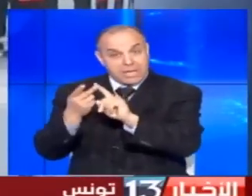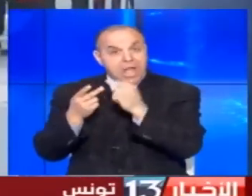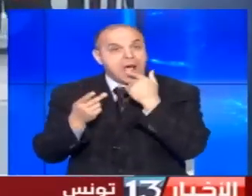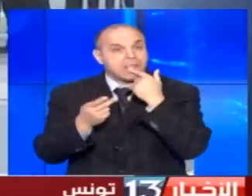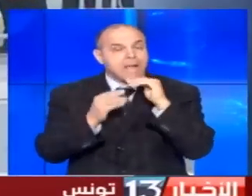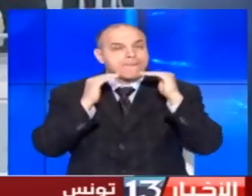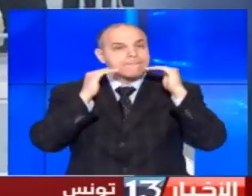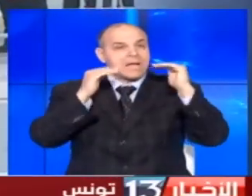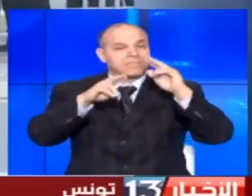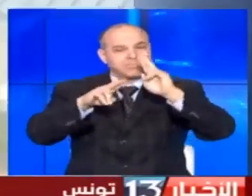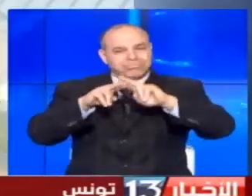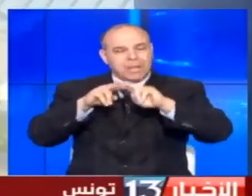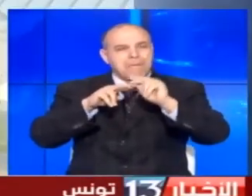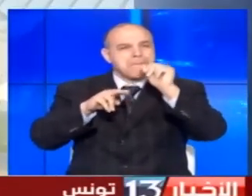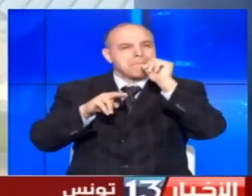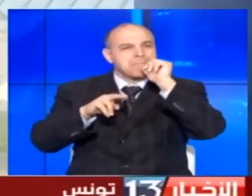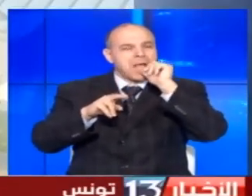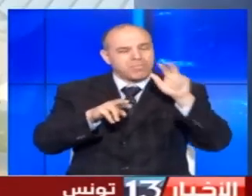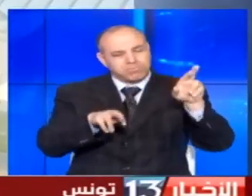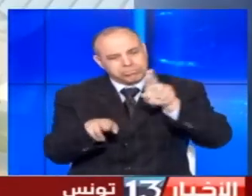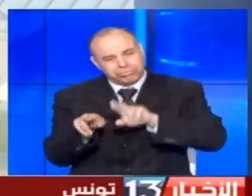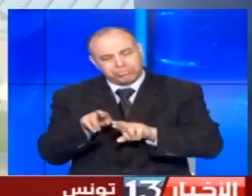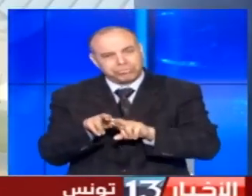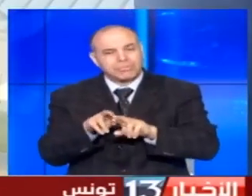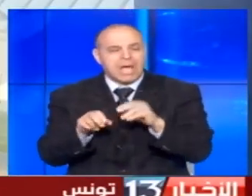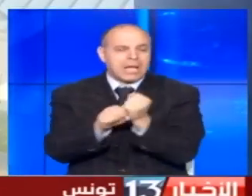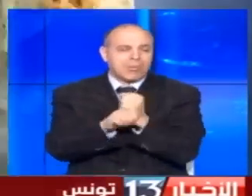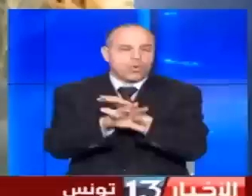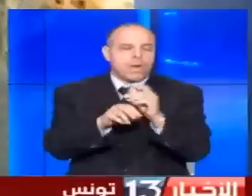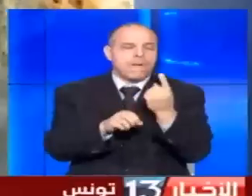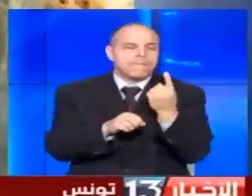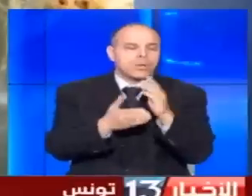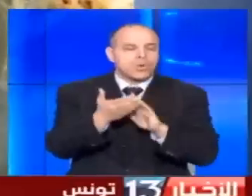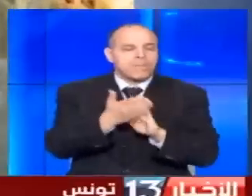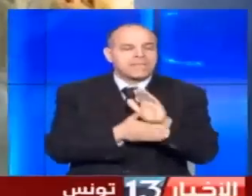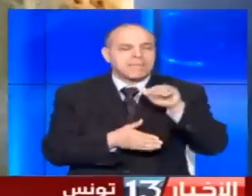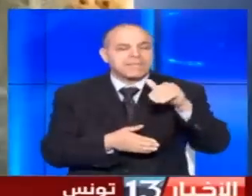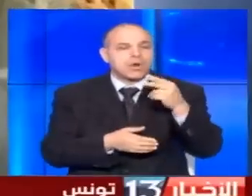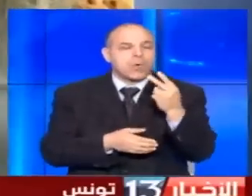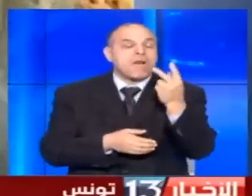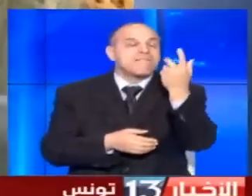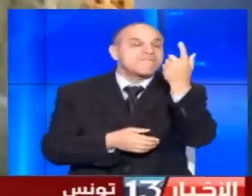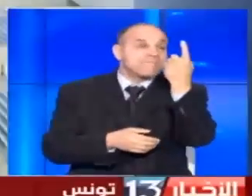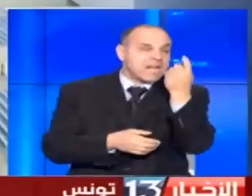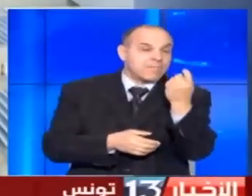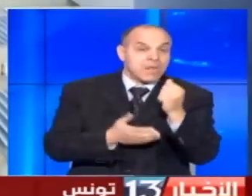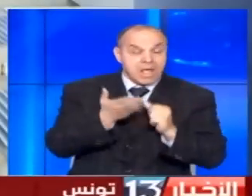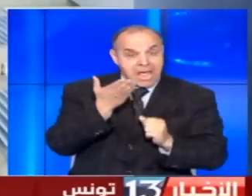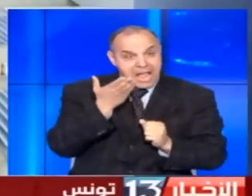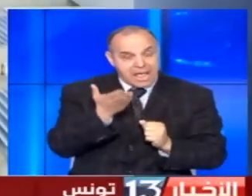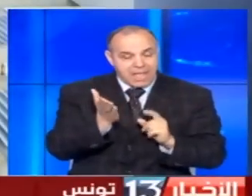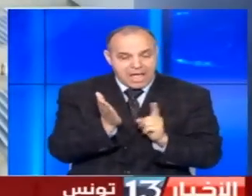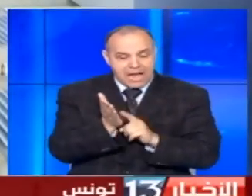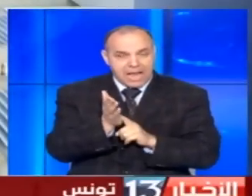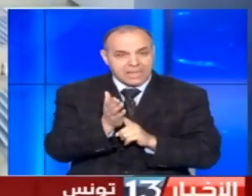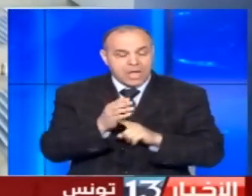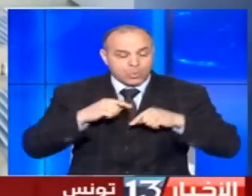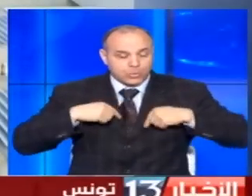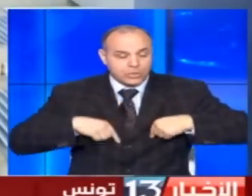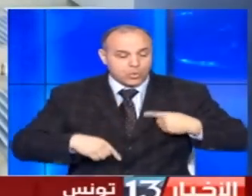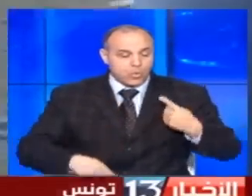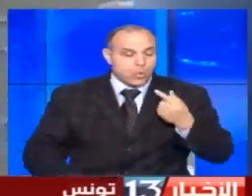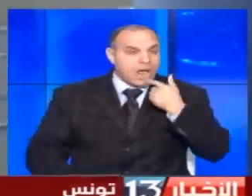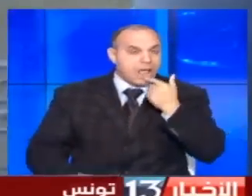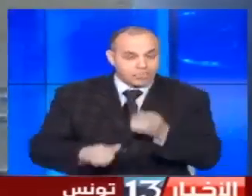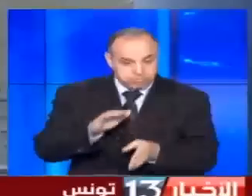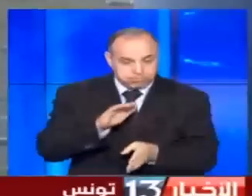في محطه معالجه مياه الرجيع بطاقه انتاج مليون متر مكعب في اليوم هذا وقد اكد رئيس الحكومه